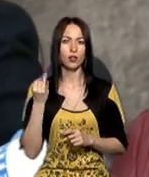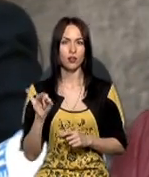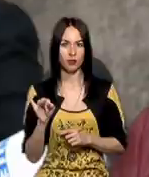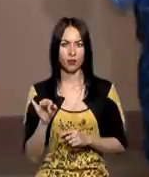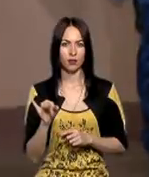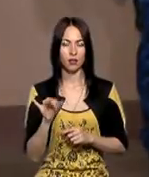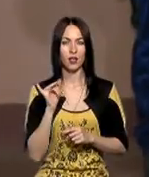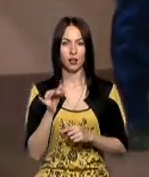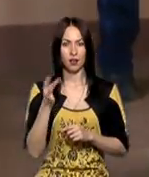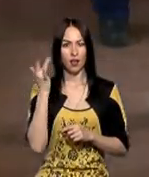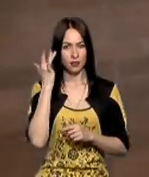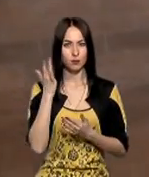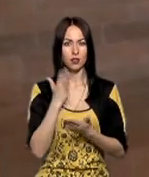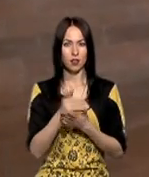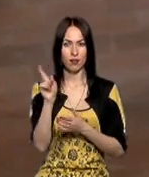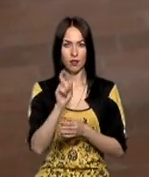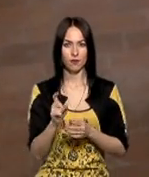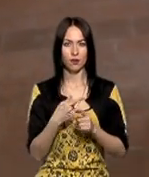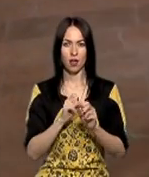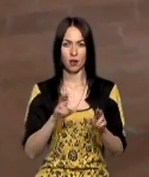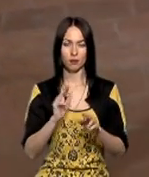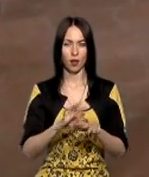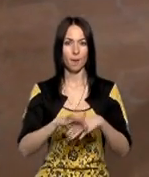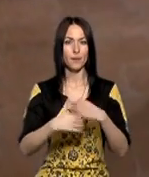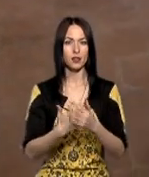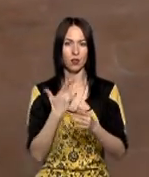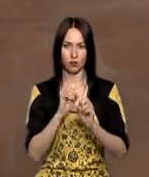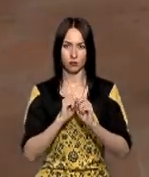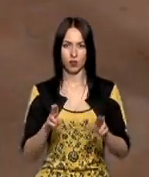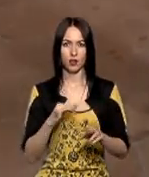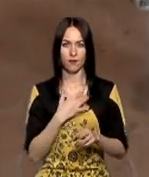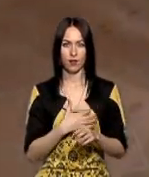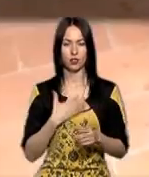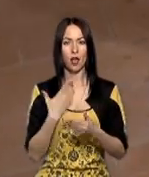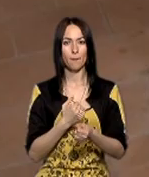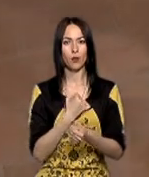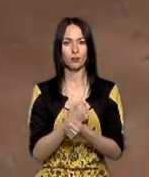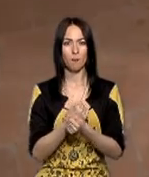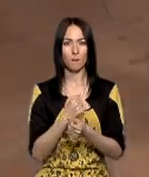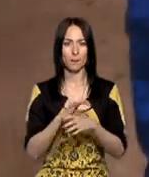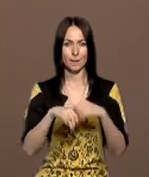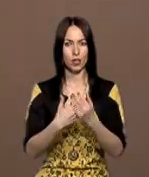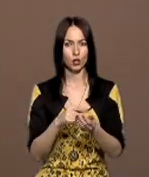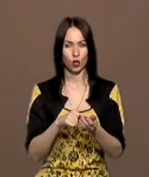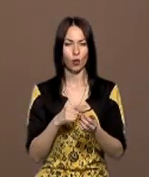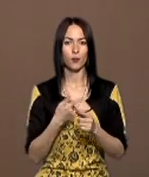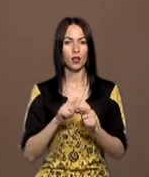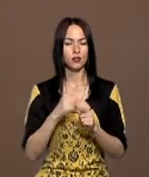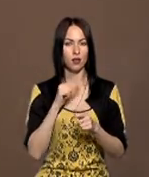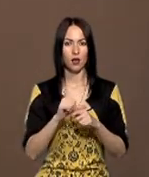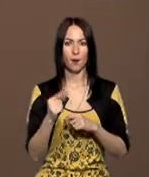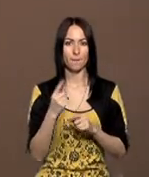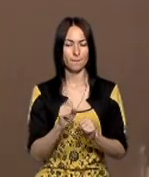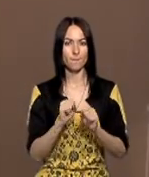Сенс проводити дезінфекцію такий самий, як і миття рук милом, або їхня обробка спиртовим розчином. Ці заходи профілактичні. Першим